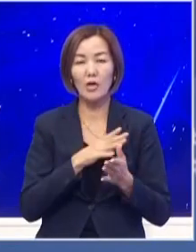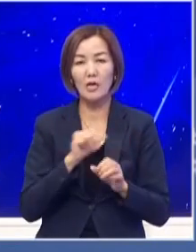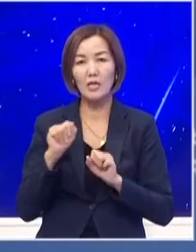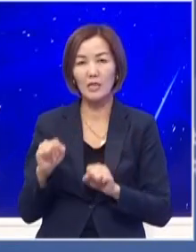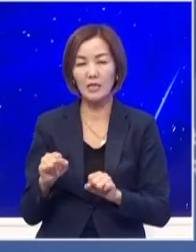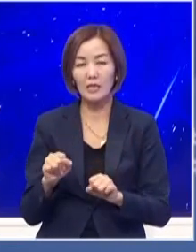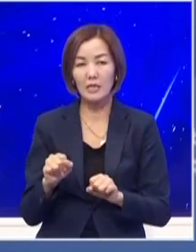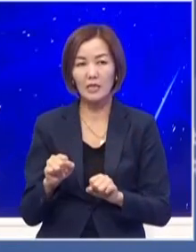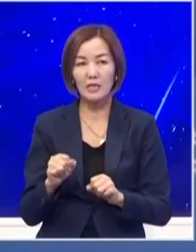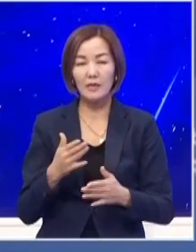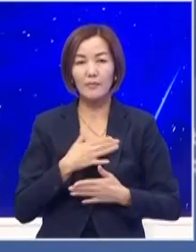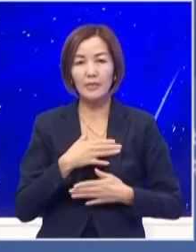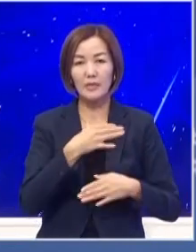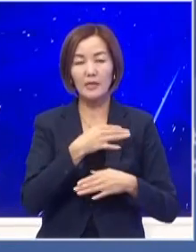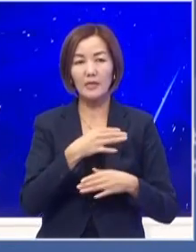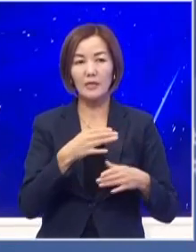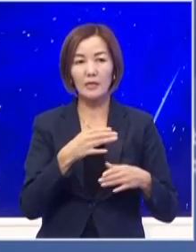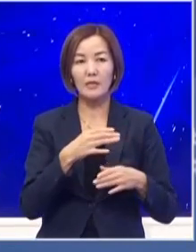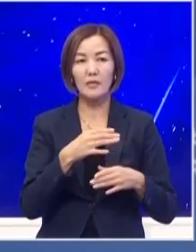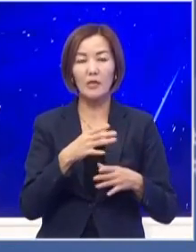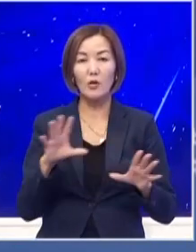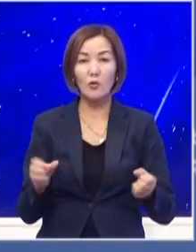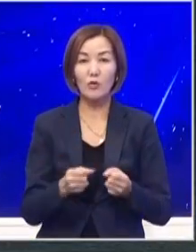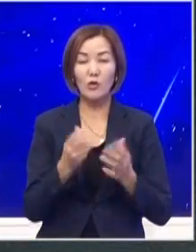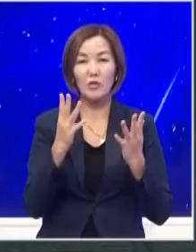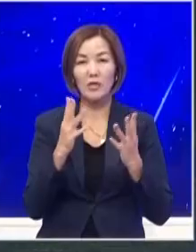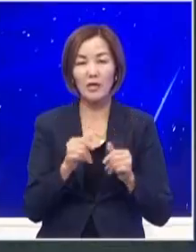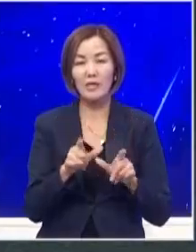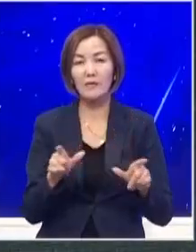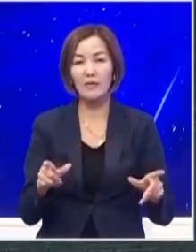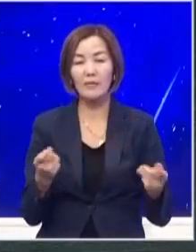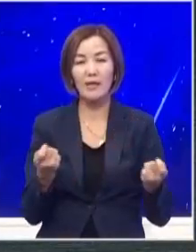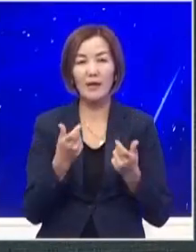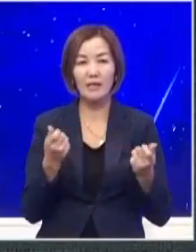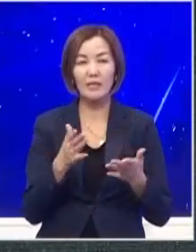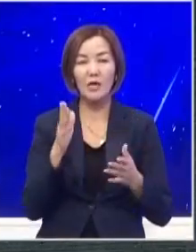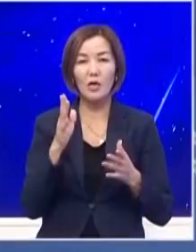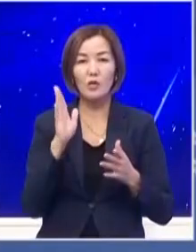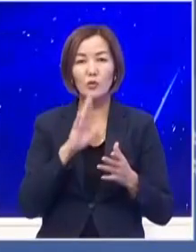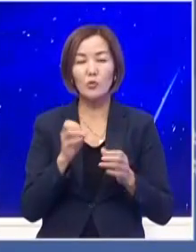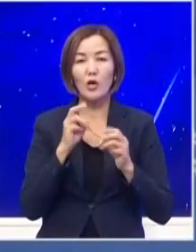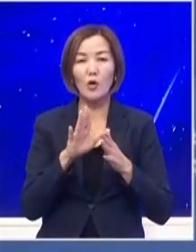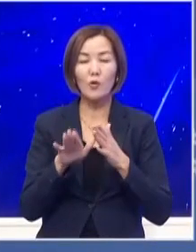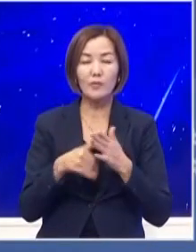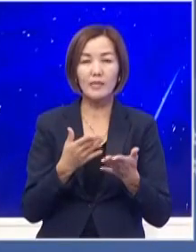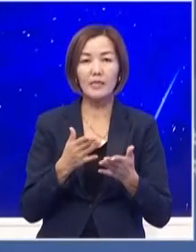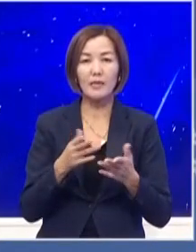болсақ, біздің бөлімшелердің құтқарушылары саны өте аз, су айдындары өте көп бізде. Суда қауіпсіз ережелерді сақтамаған